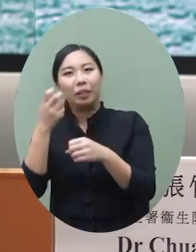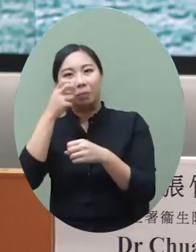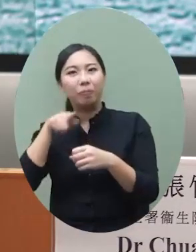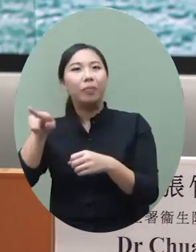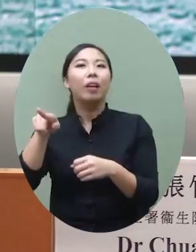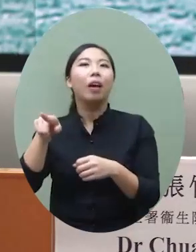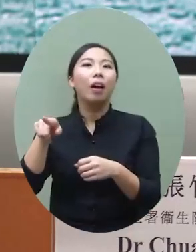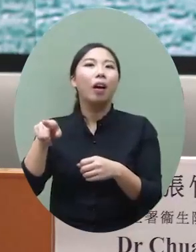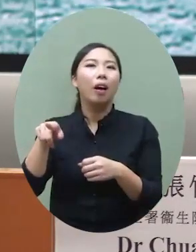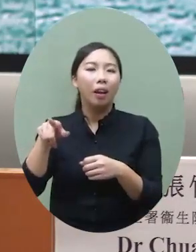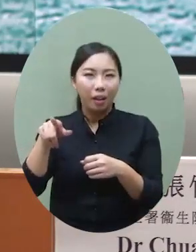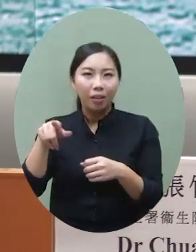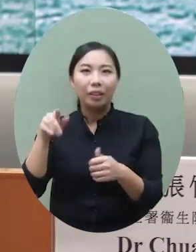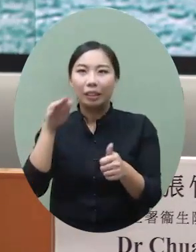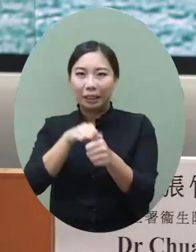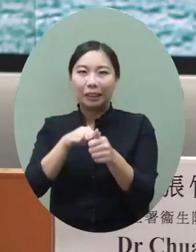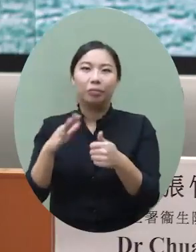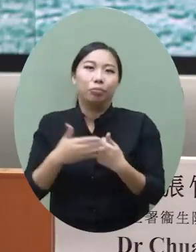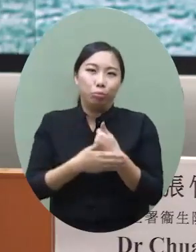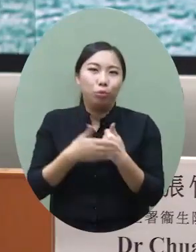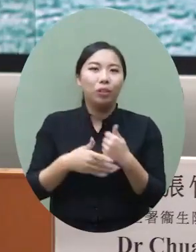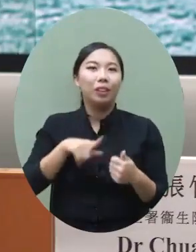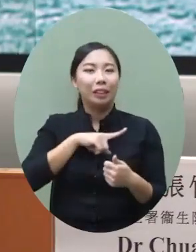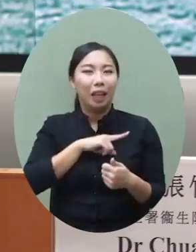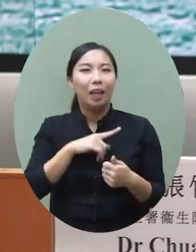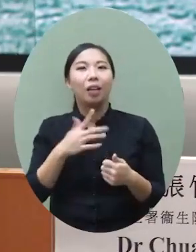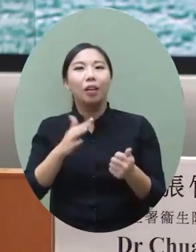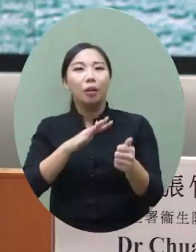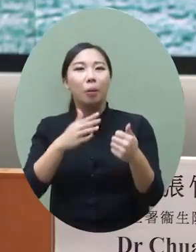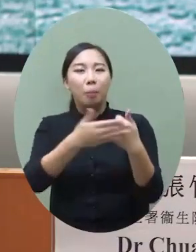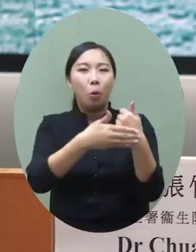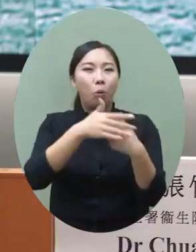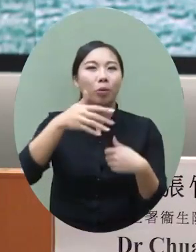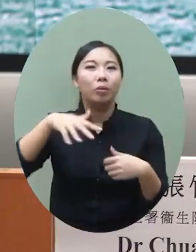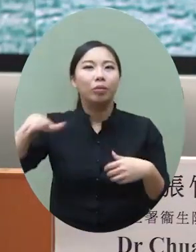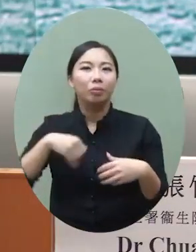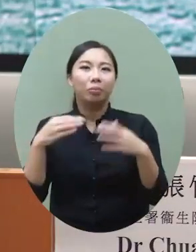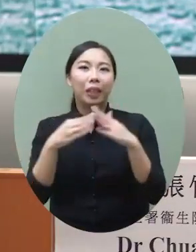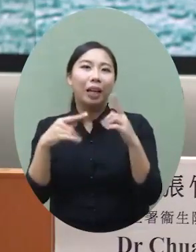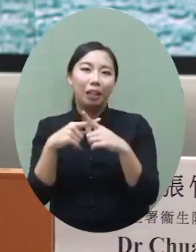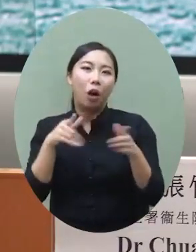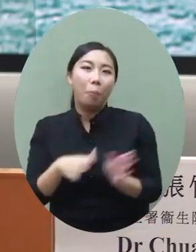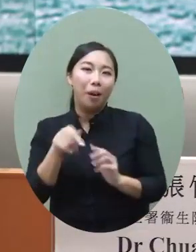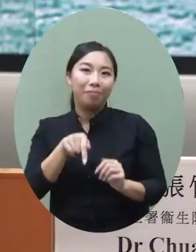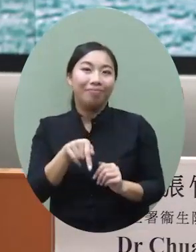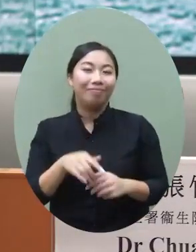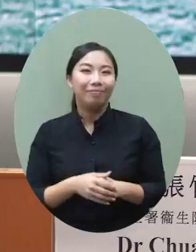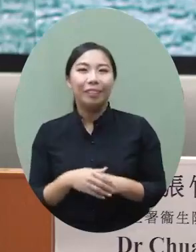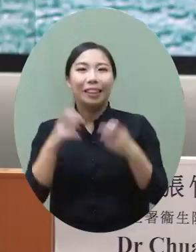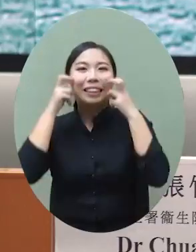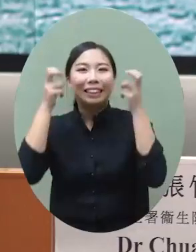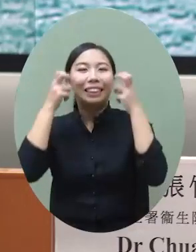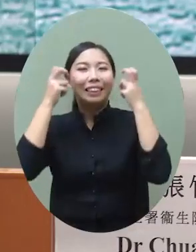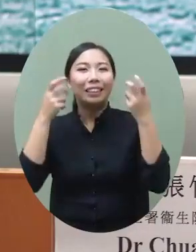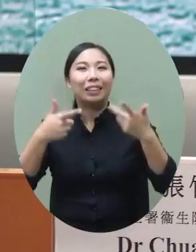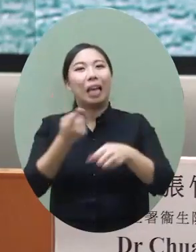都係一個即係保護自己嘅或者保護其他家人嘅一個安排啦嚇。咁暫時呢個都係一個建議先。